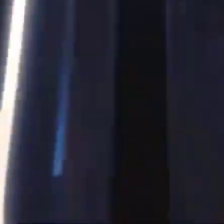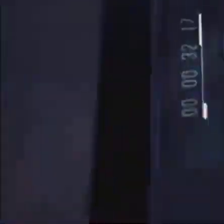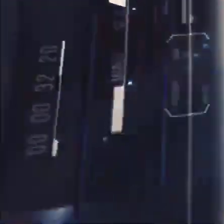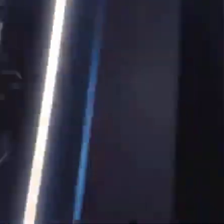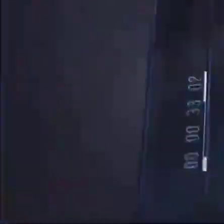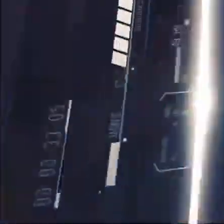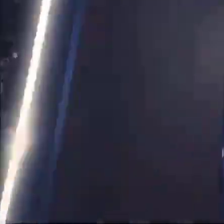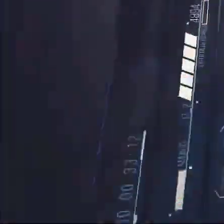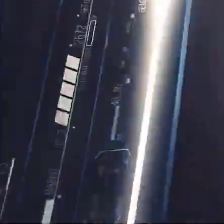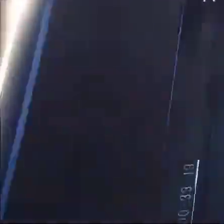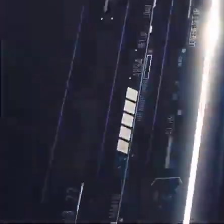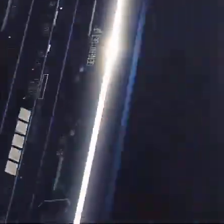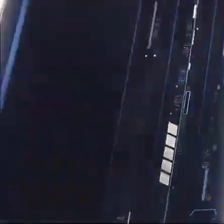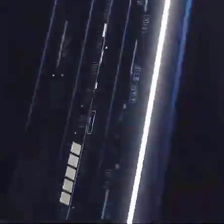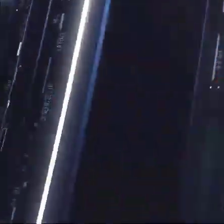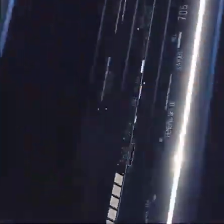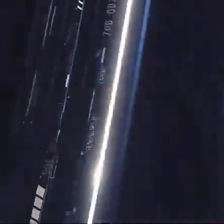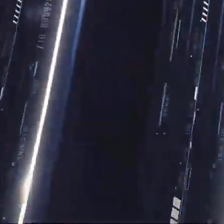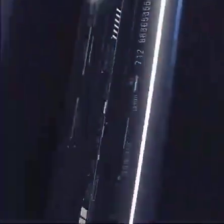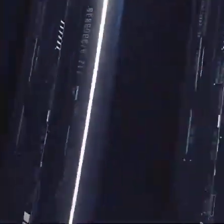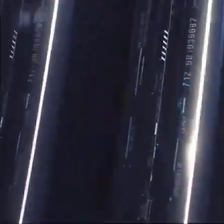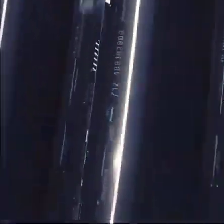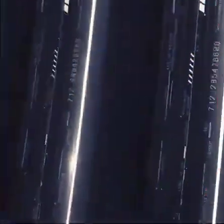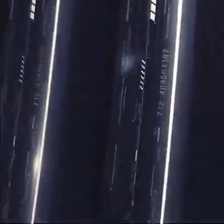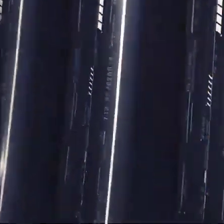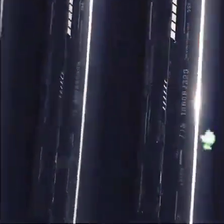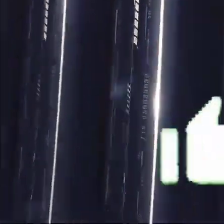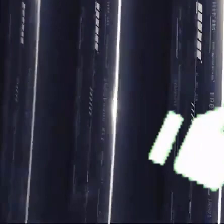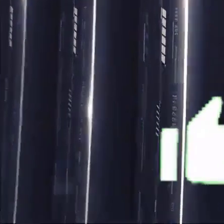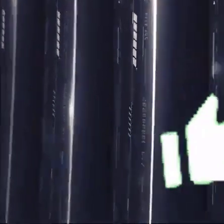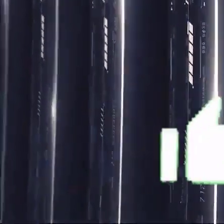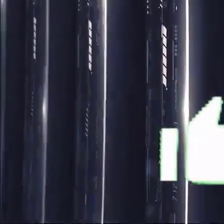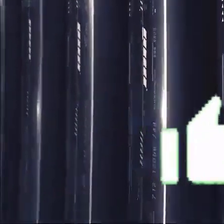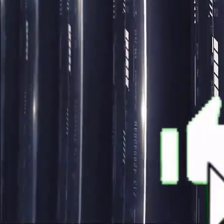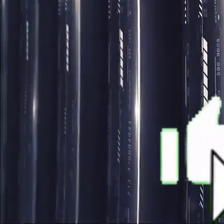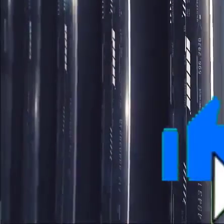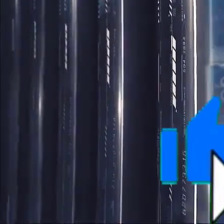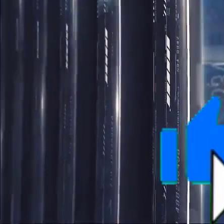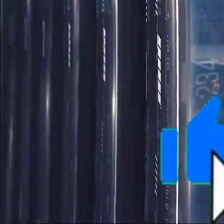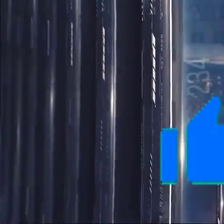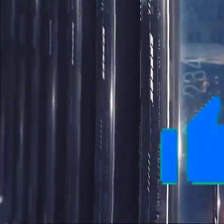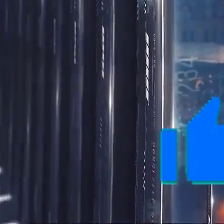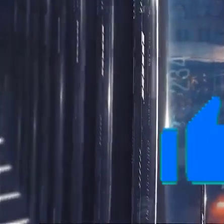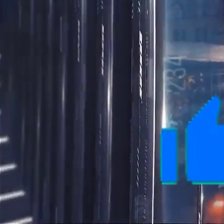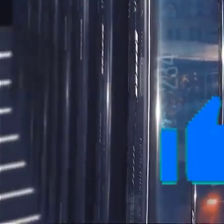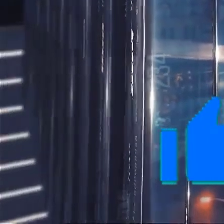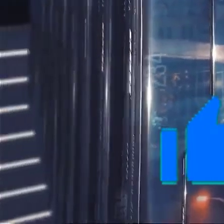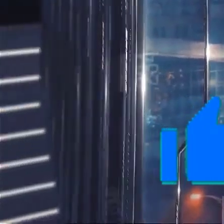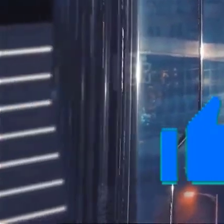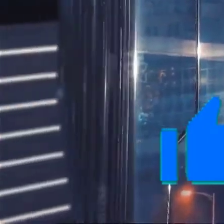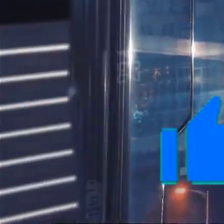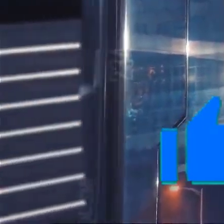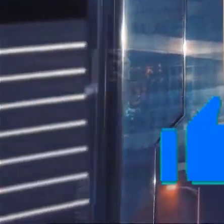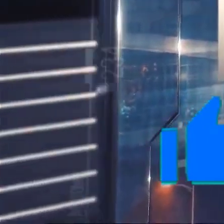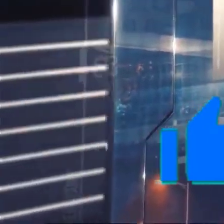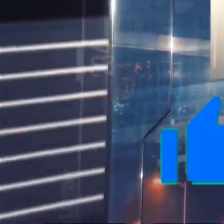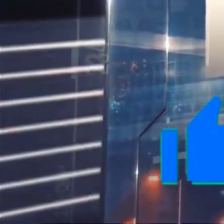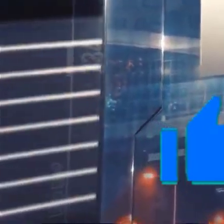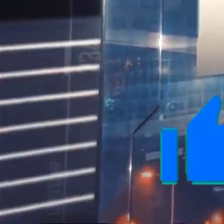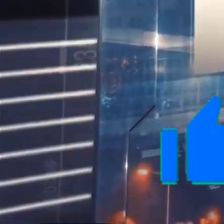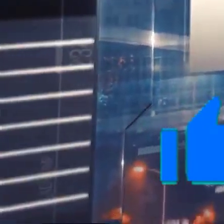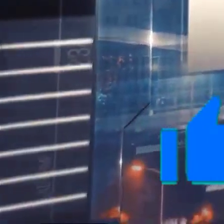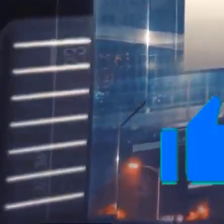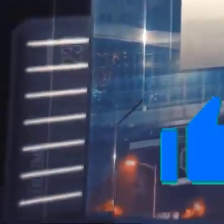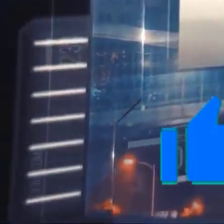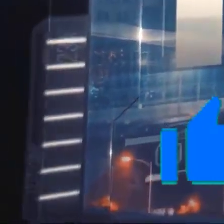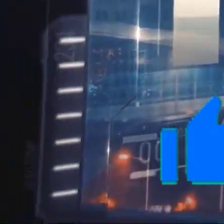Bienvenue. Chaque jour, il y a de nouveaux événements et nouvelles sur votre chaîne Magnews. Nous vous invitons à vous abonner, à